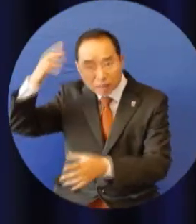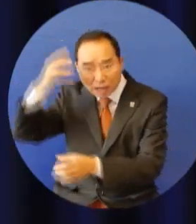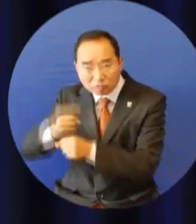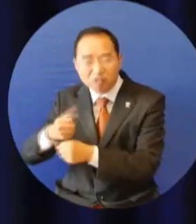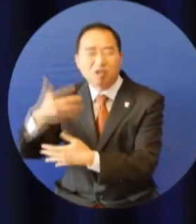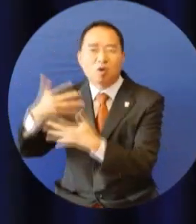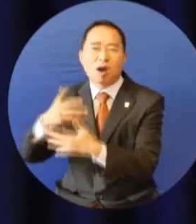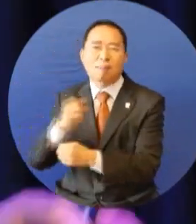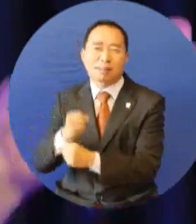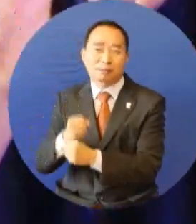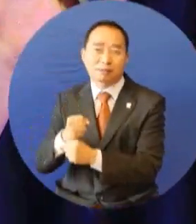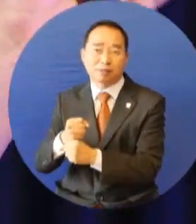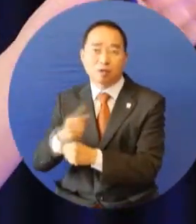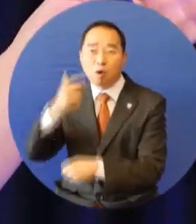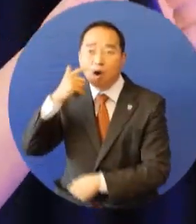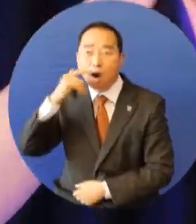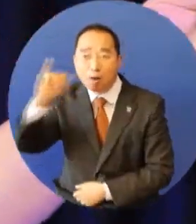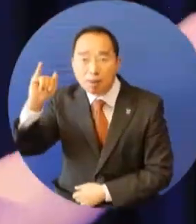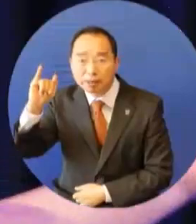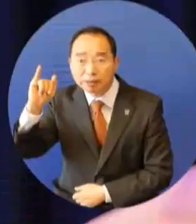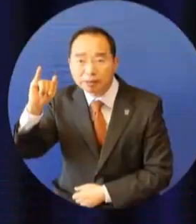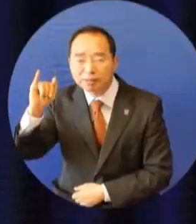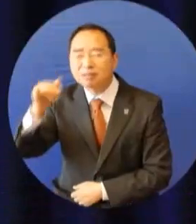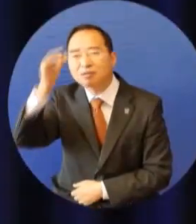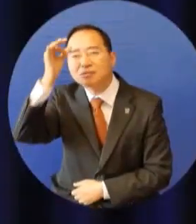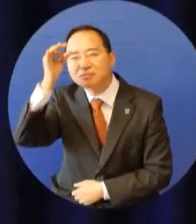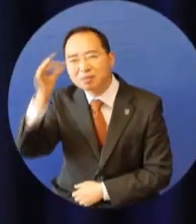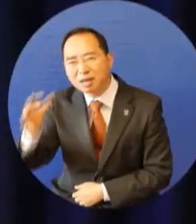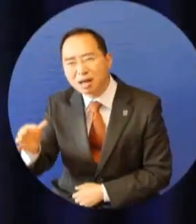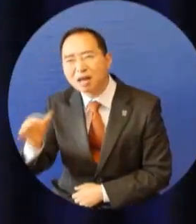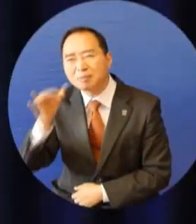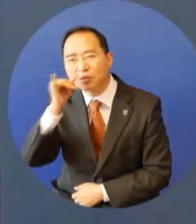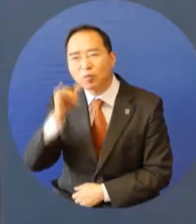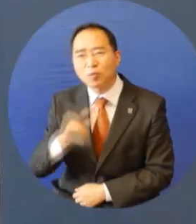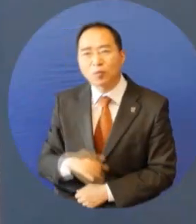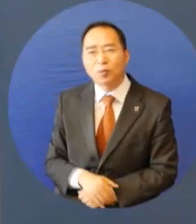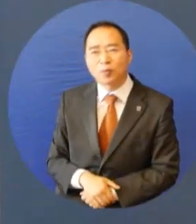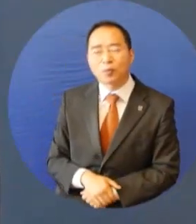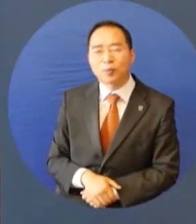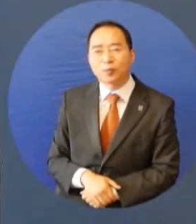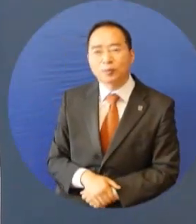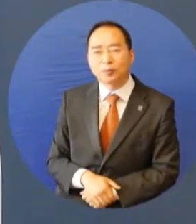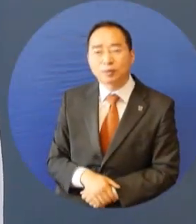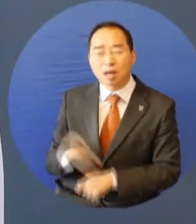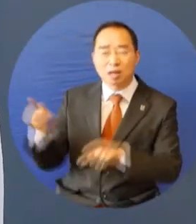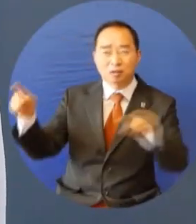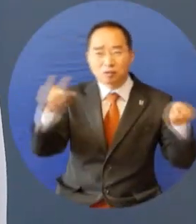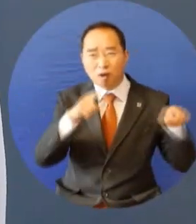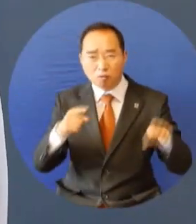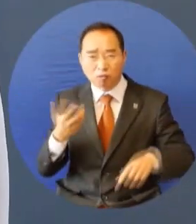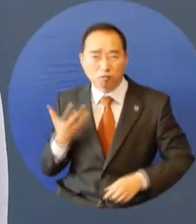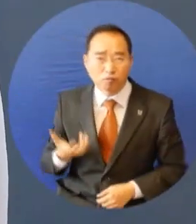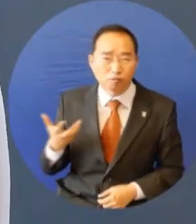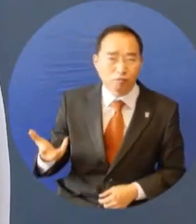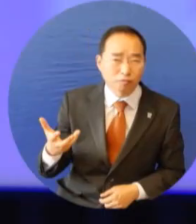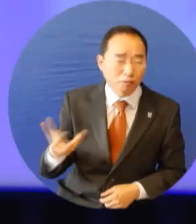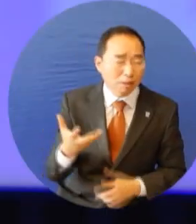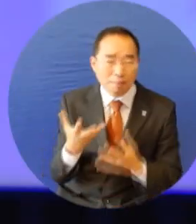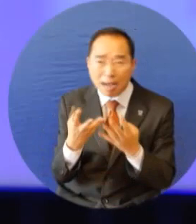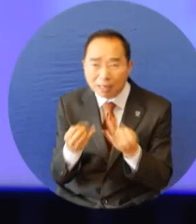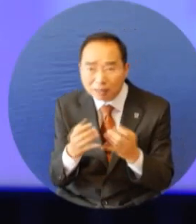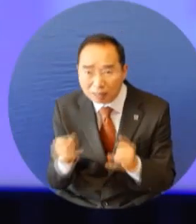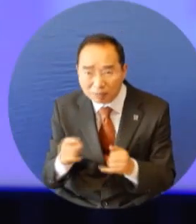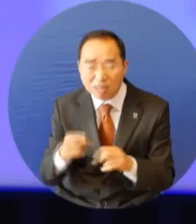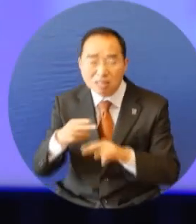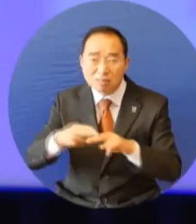그것을 계속 기록하다 보니까 이렇게 영화가 만들어졌는데 어머니에 대한 죄송함,